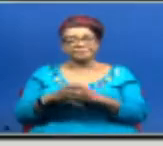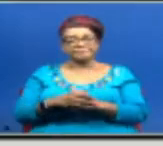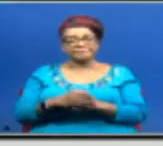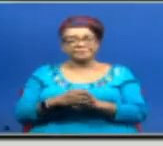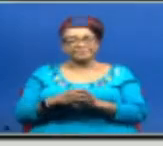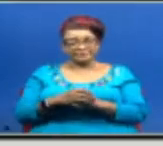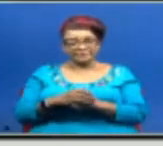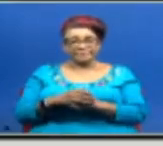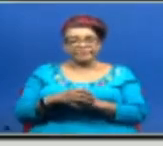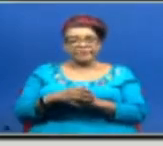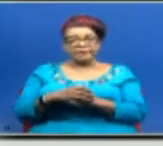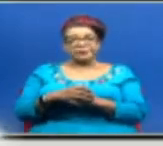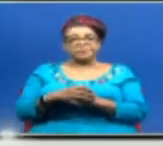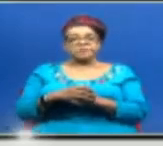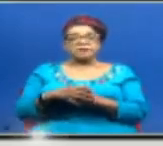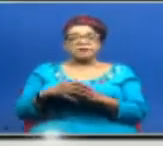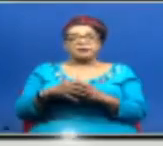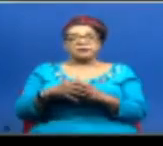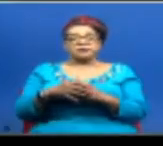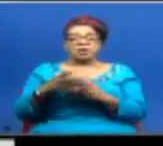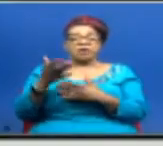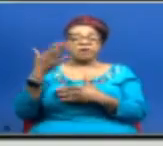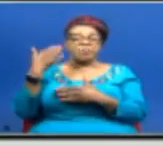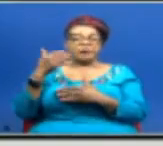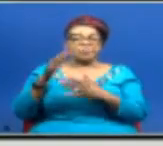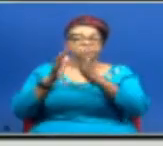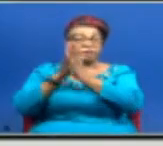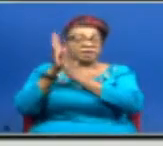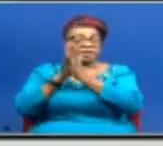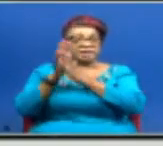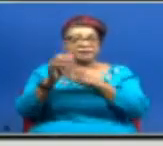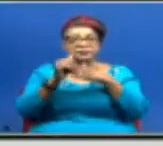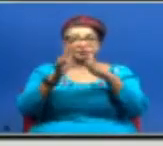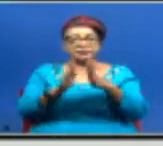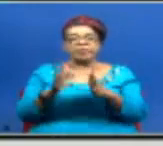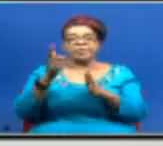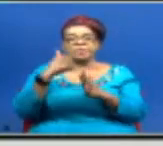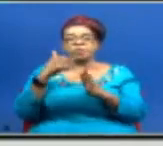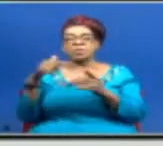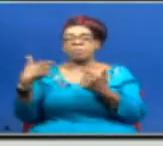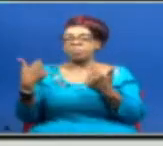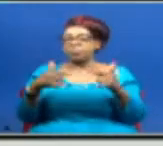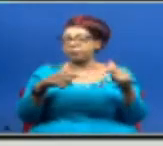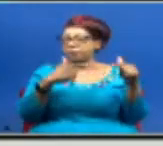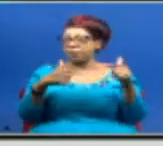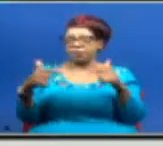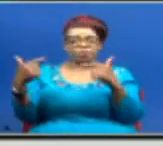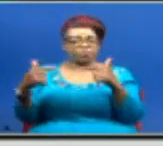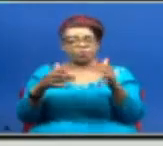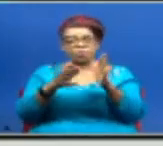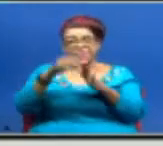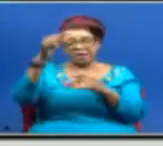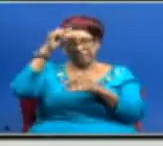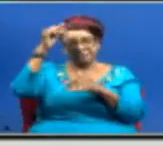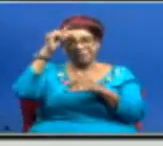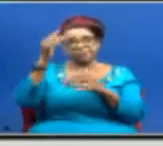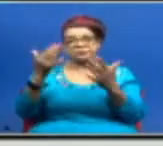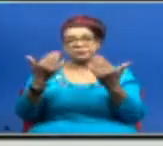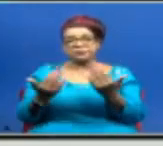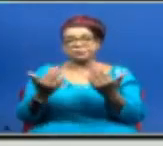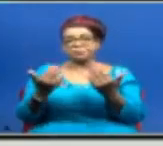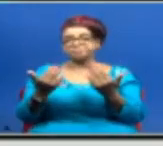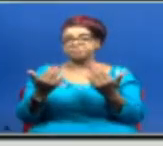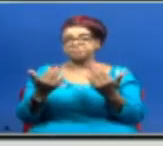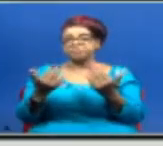aliek kuwa ki Longo Wa Kundi haramu la mungiki maina nj yanga na ambe wamu wakizaka muda Sasa akeka Kut tauti na